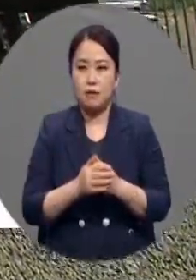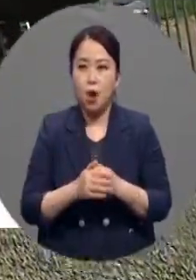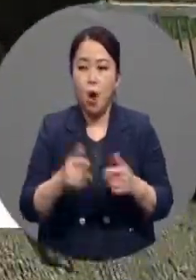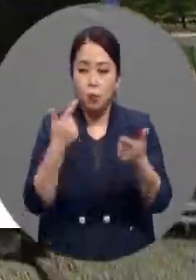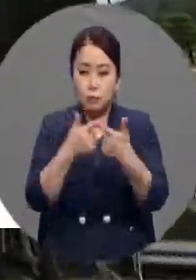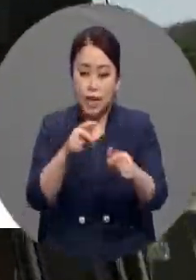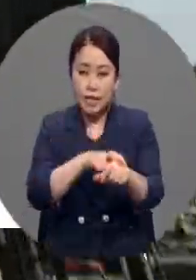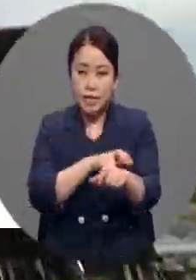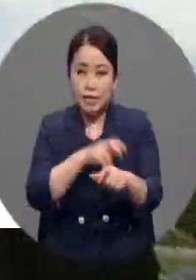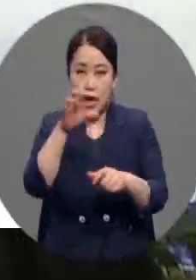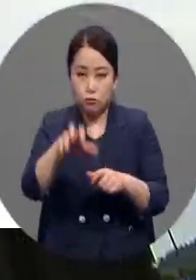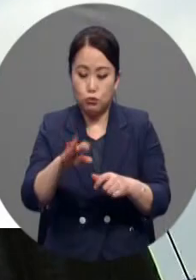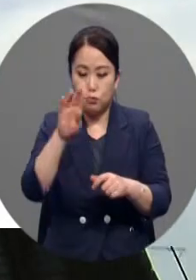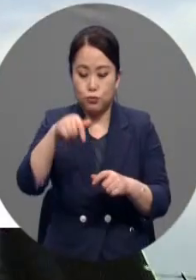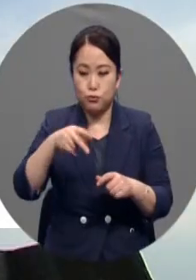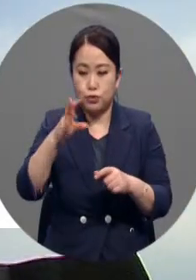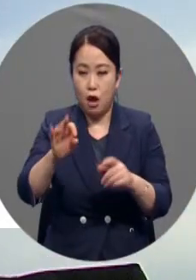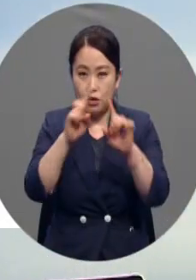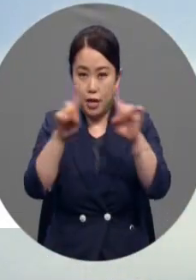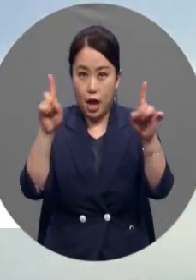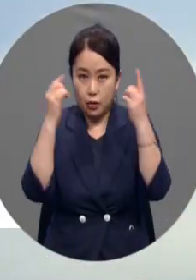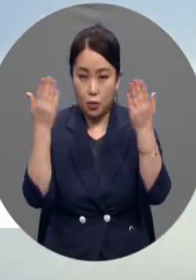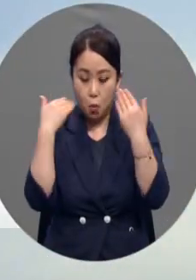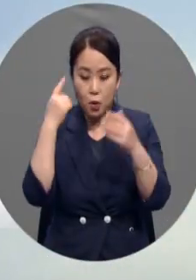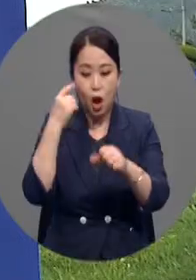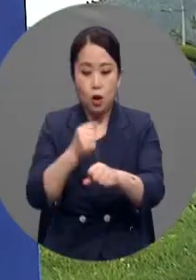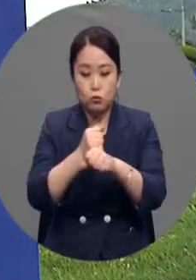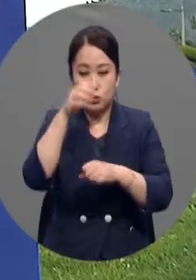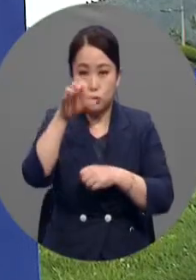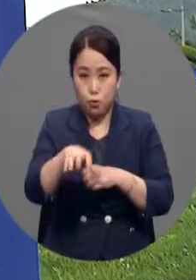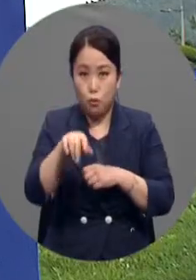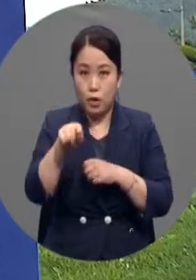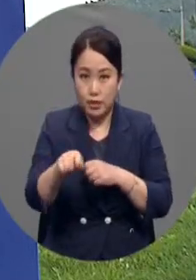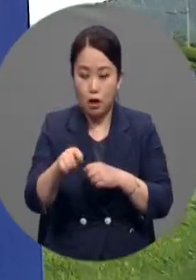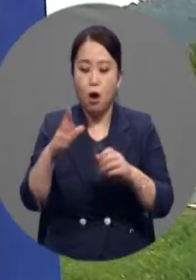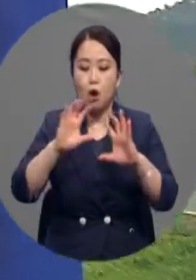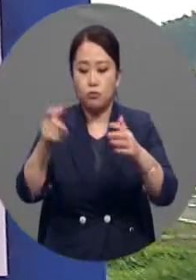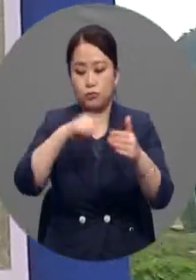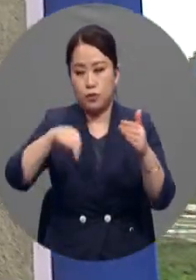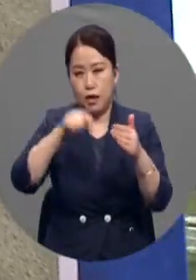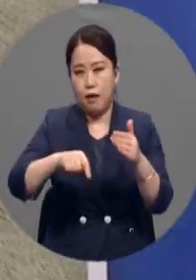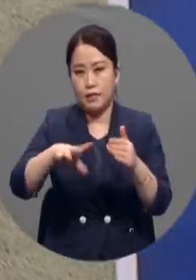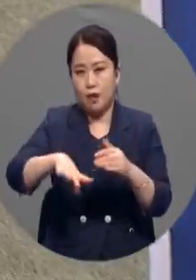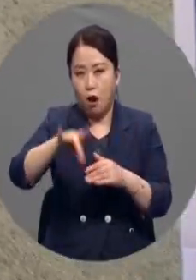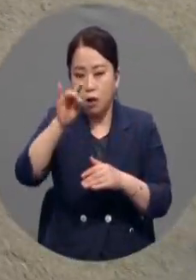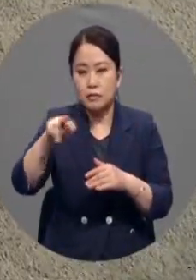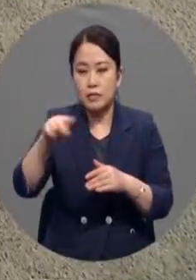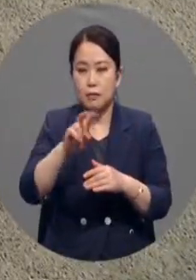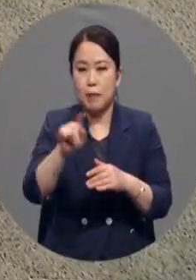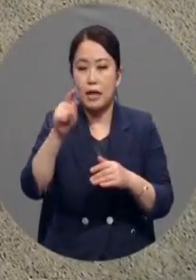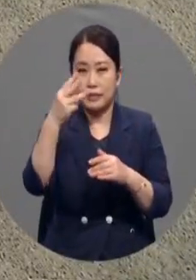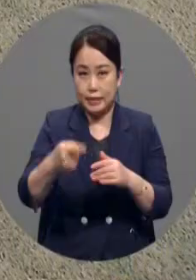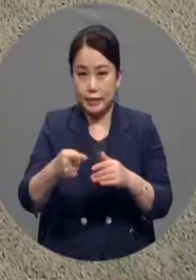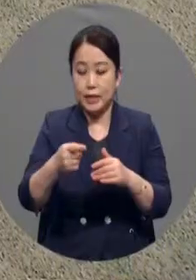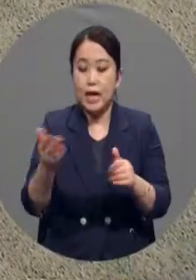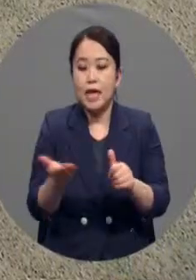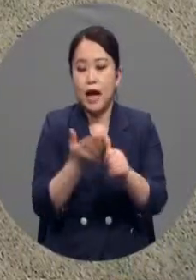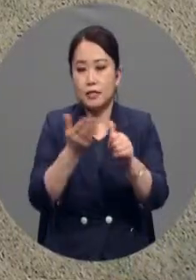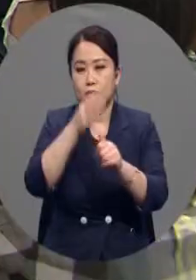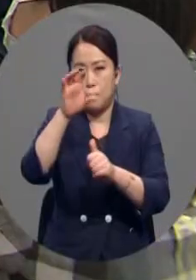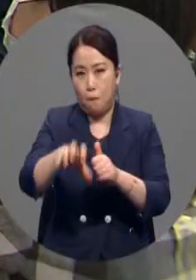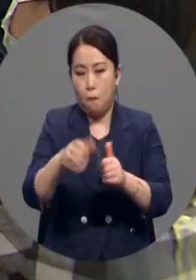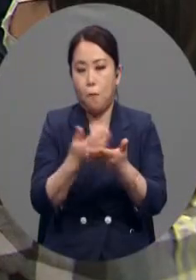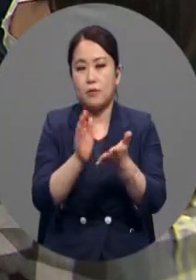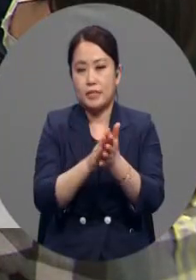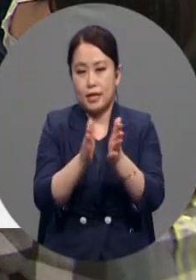1 기장군 부경대 수상과 연구소 무지의 국내 첫 트 마크 양식 기지를 짓기 위한 공사가 시작됐습니다 고급